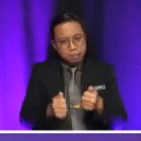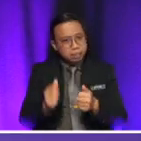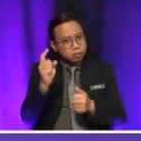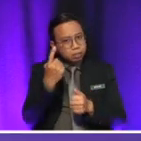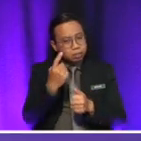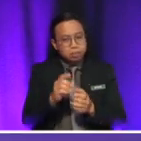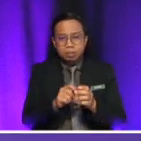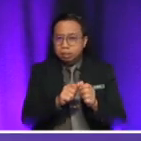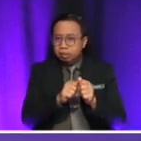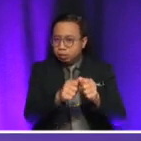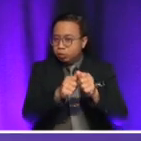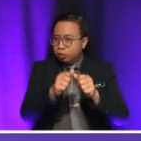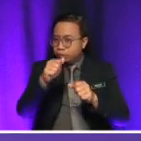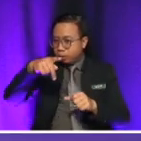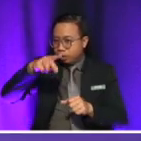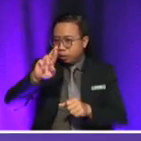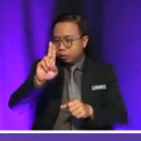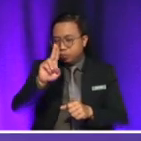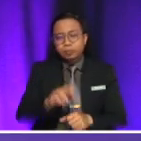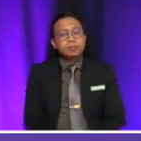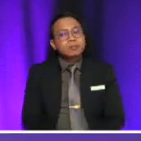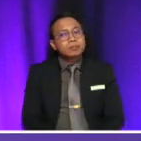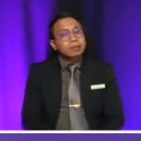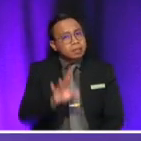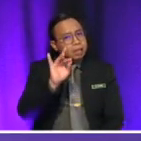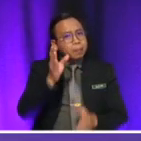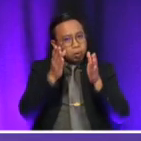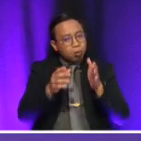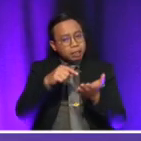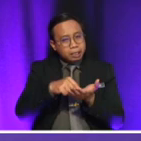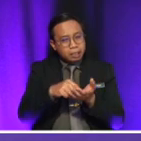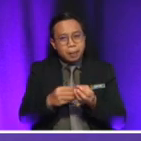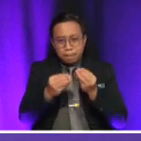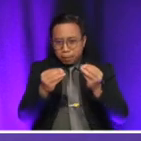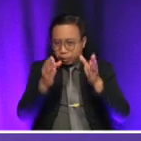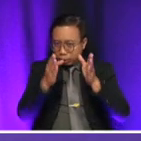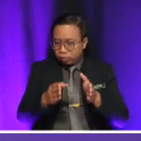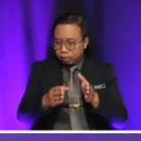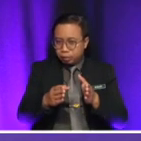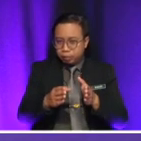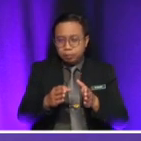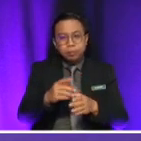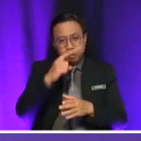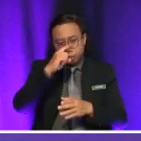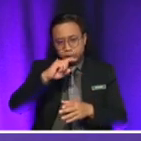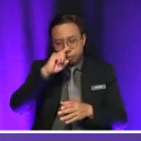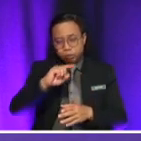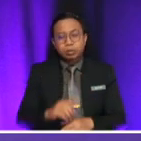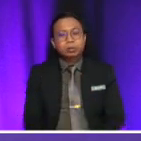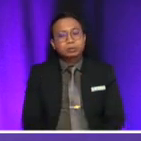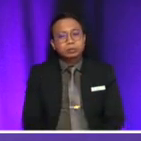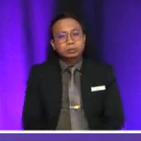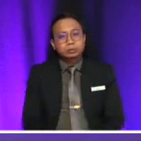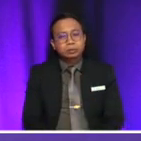dipilih melalui pelihara yee diberi oleh tinggi British dan yang